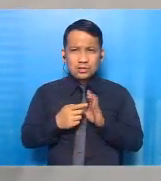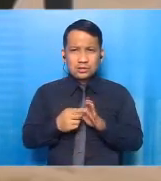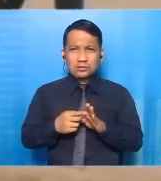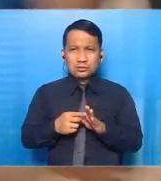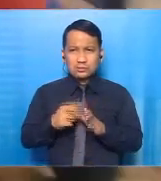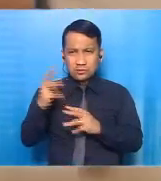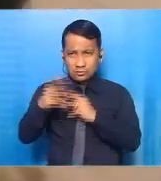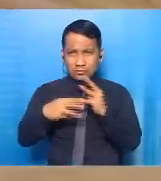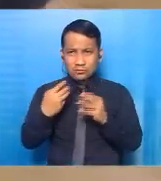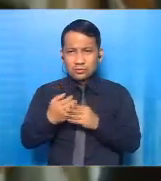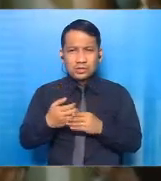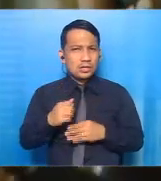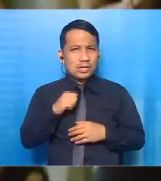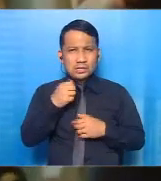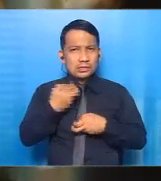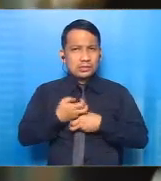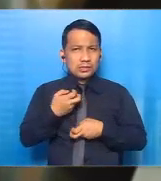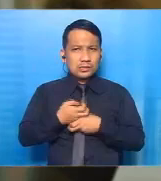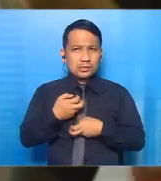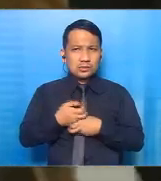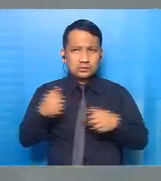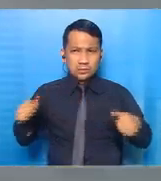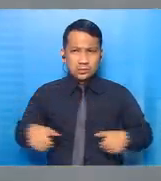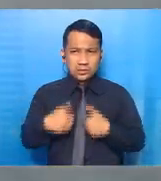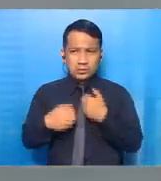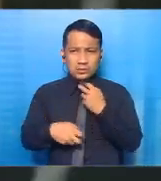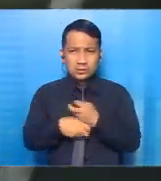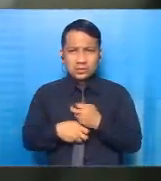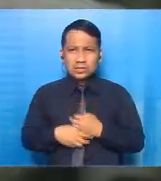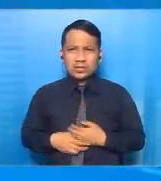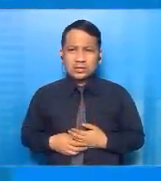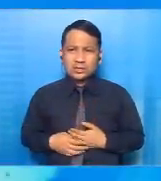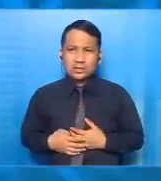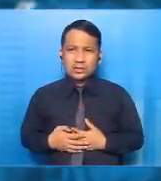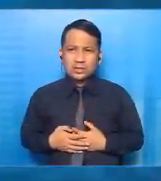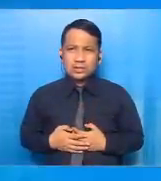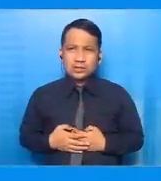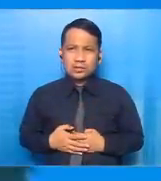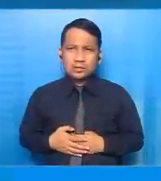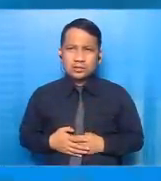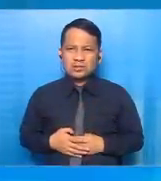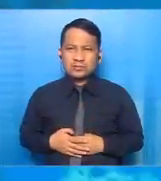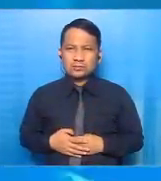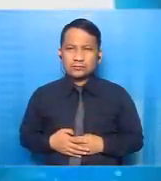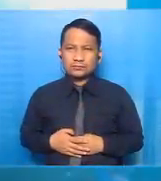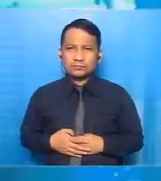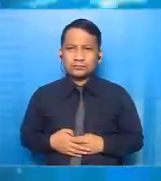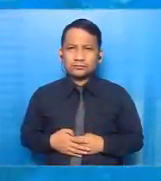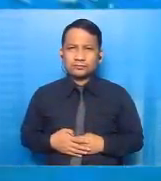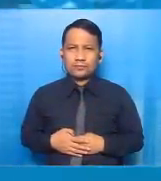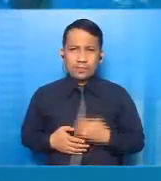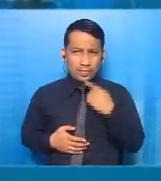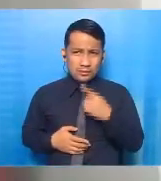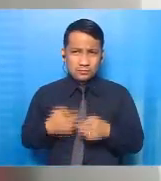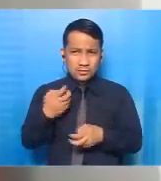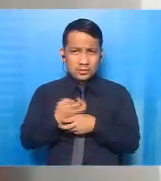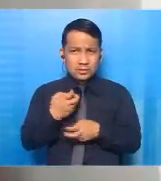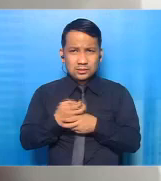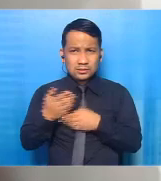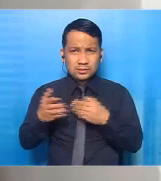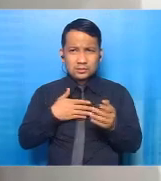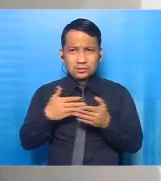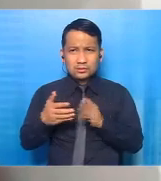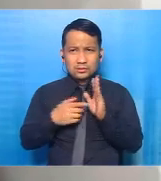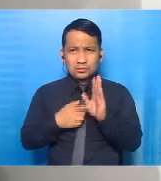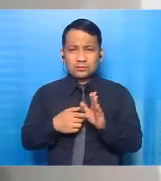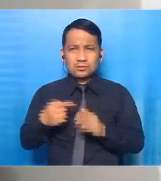world champion ay aaray sa mga hamon. That I can guarantee you is something that you're not going to want to miss. And that's